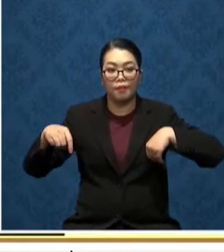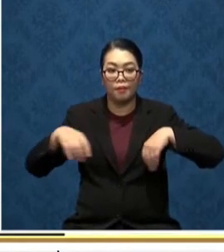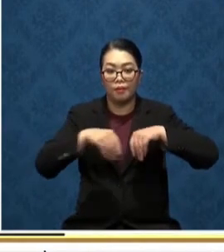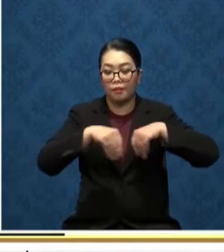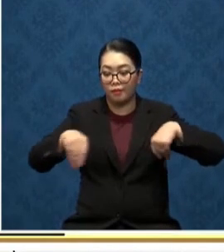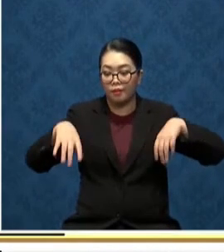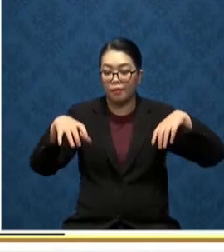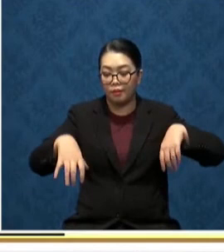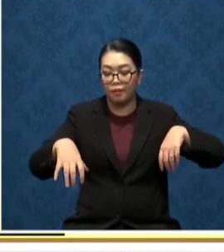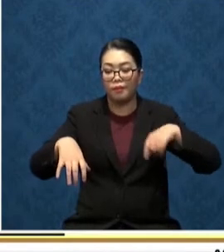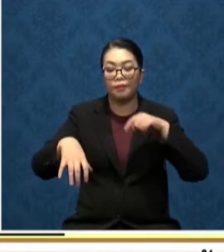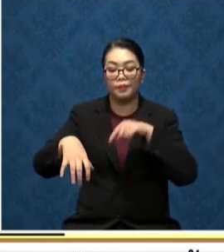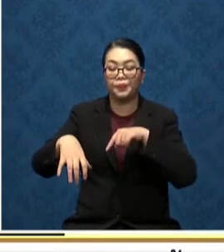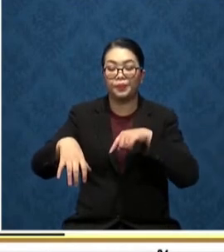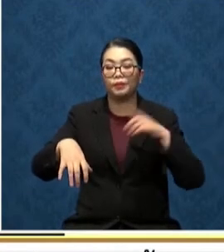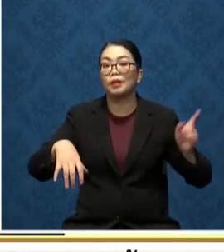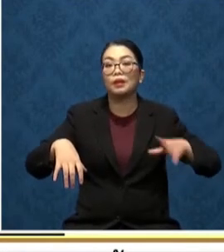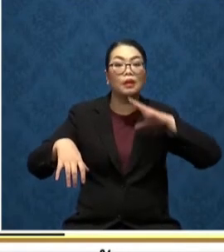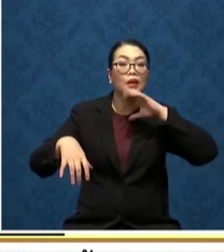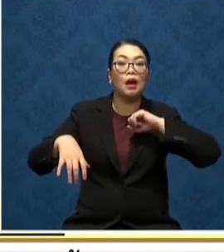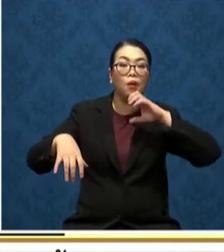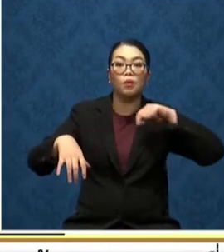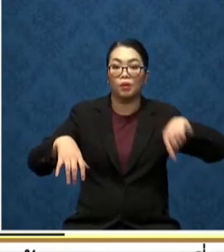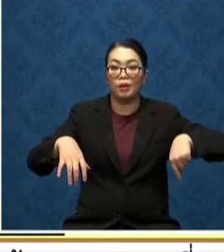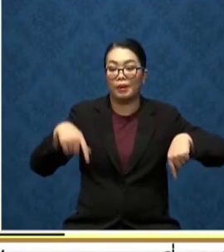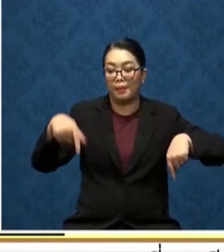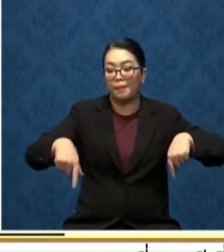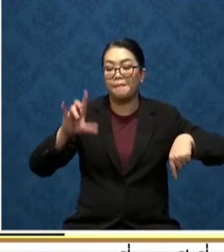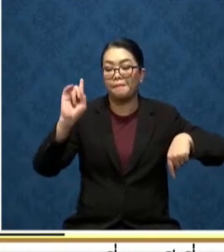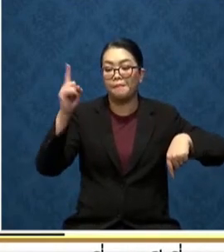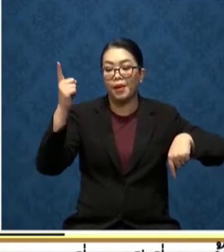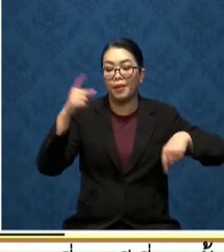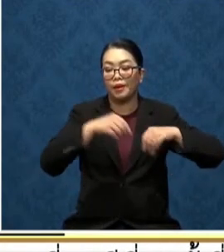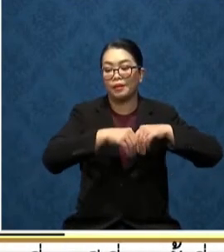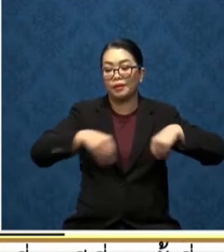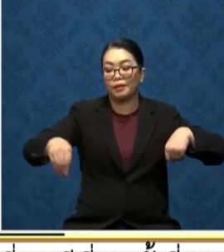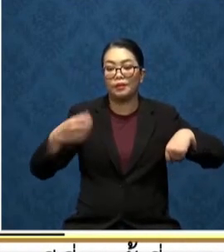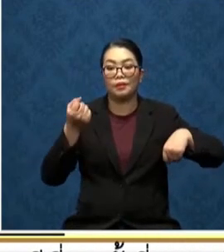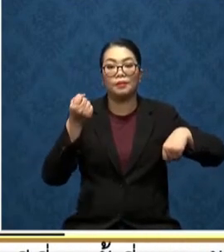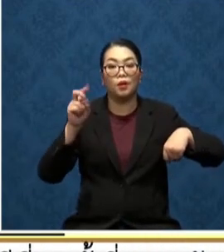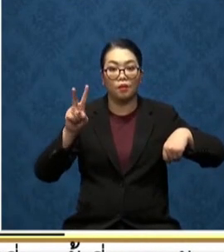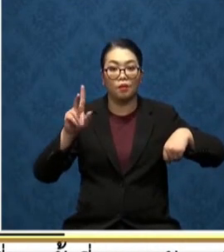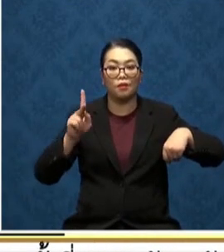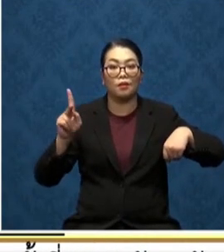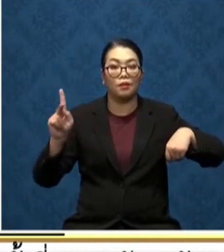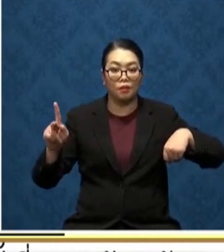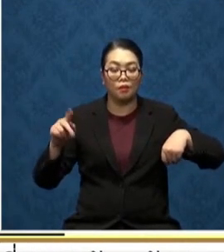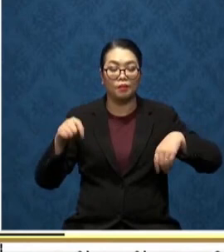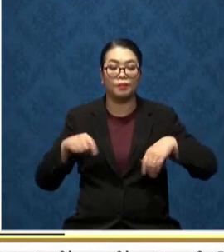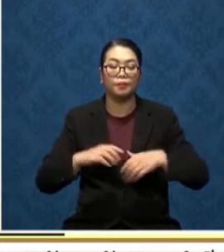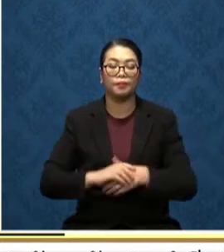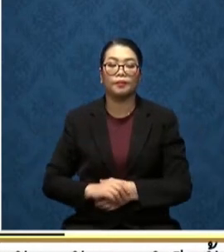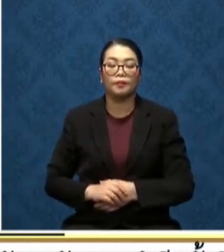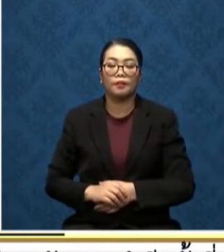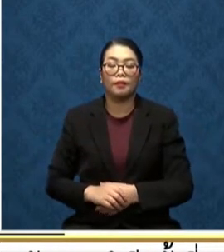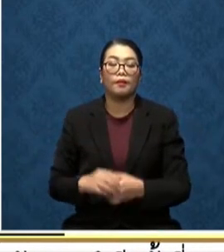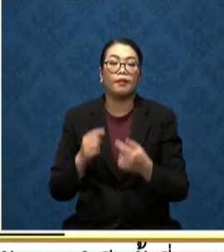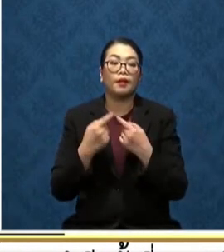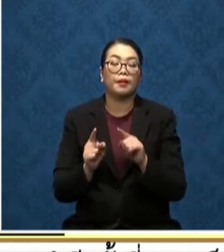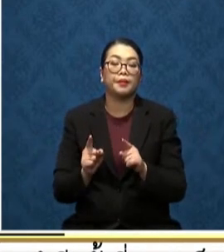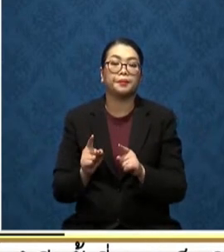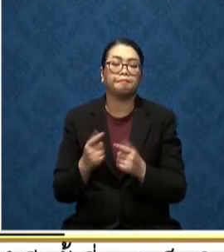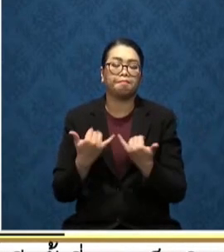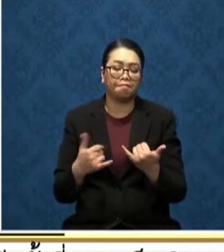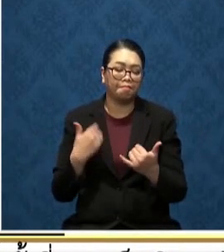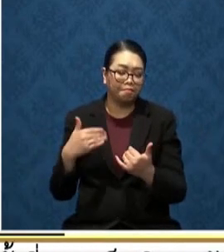เรื่องที่เราได้ทราบดกันอยู่แล้วแต่ว่าหังจากท